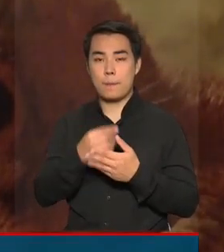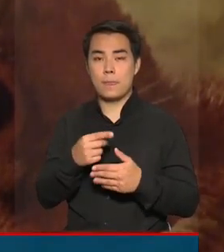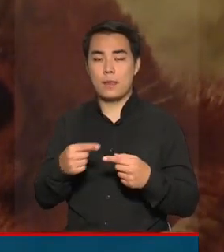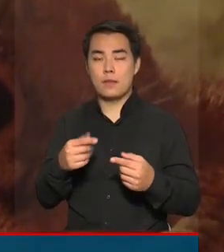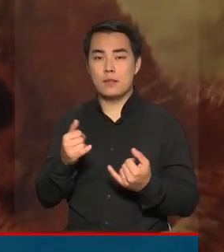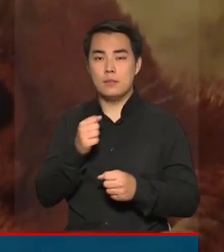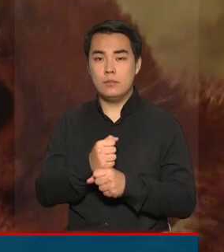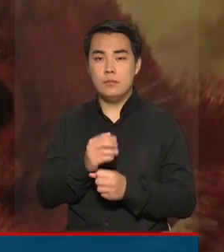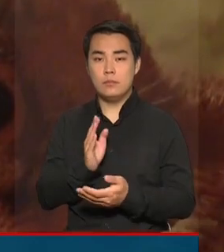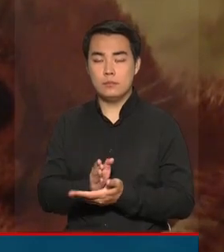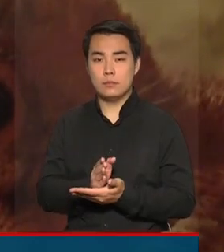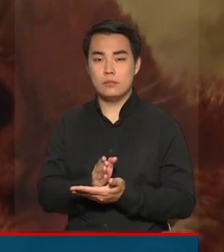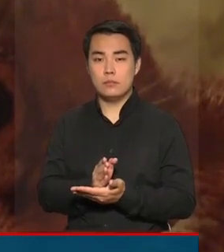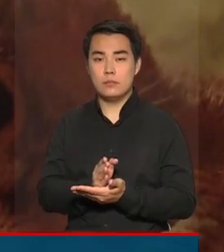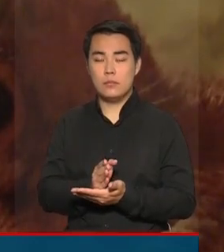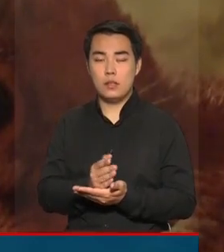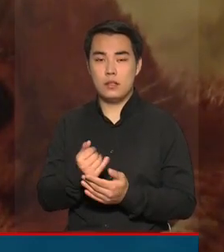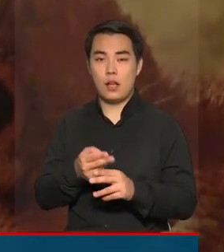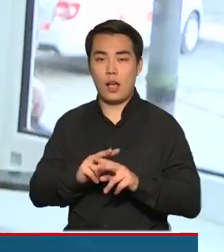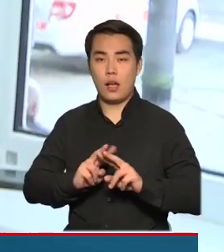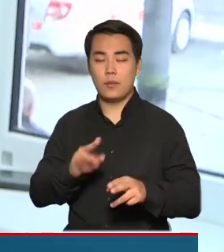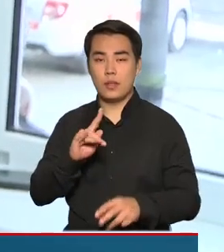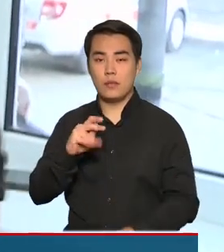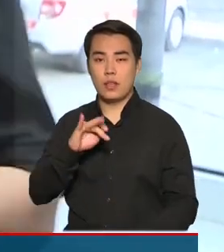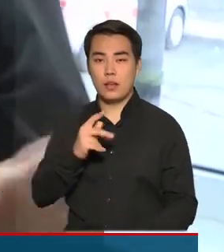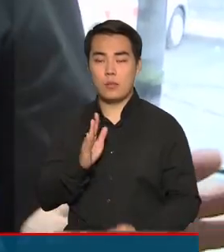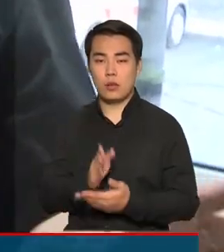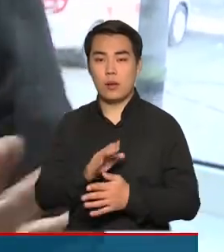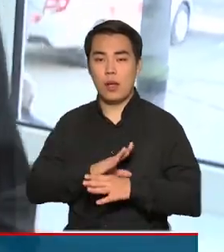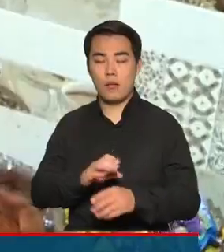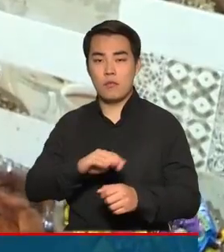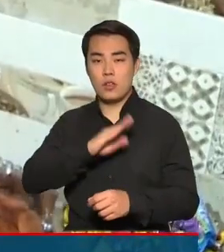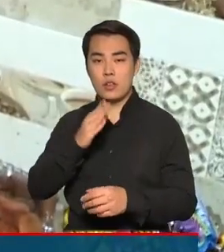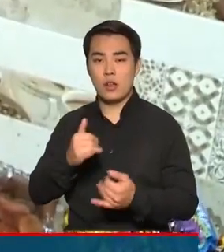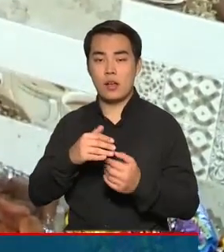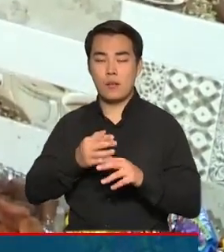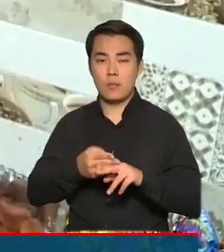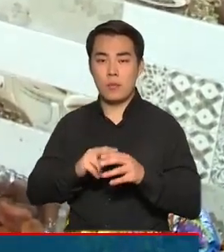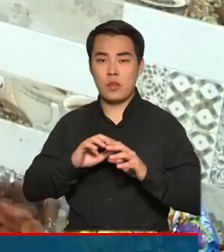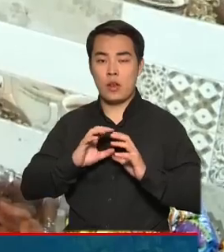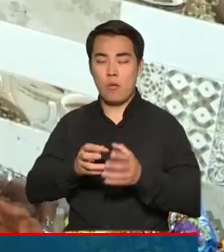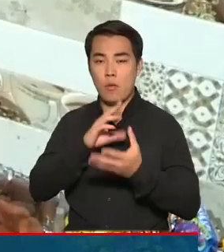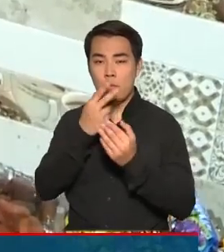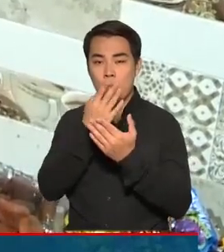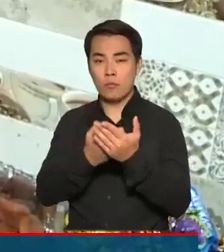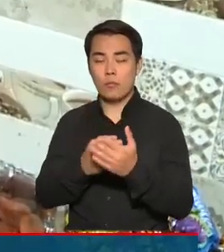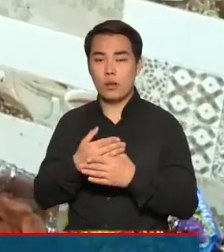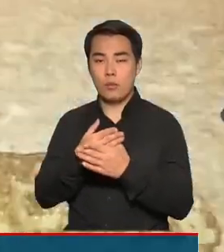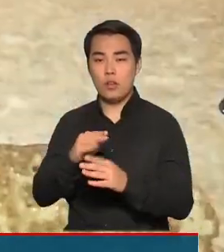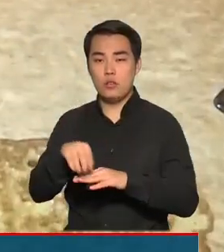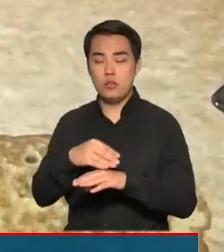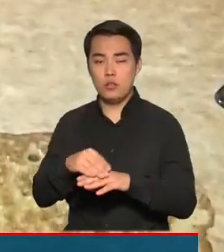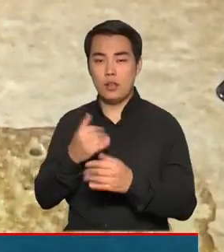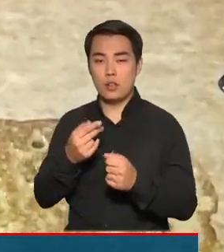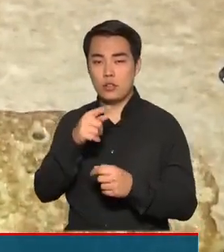заниматься в таких спортзалах, иметь инвентарь. Покорять вершины мирового олимпа Рашиду Бариеву помогает жена. Она